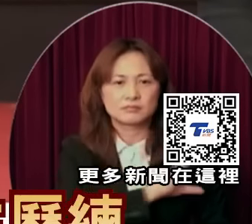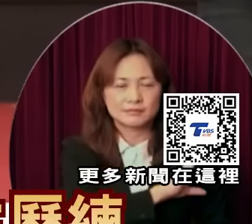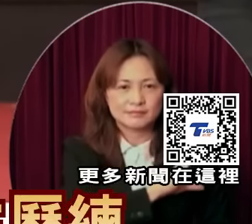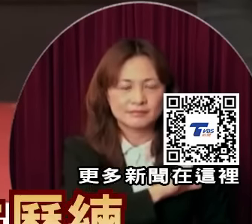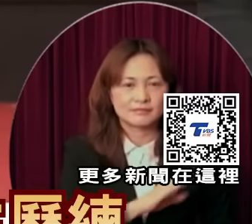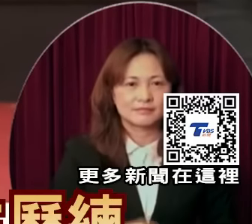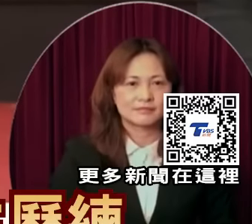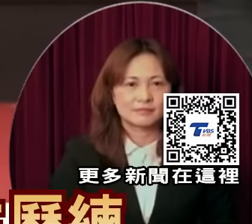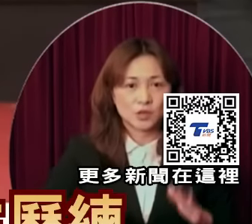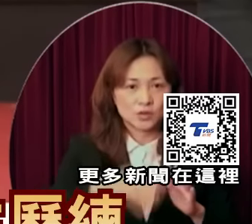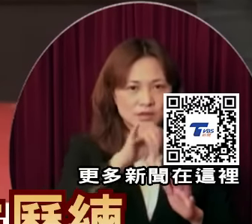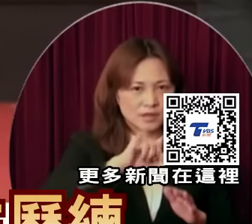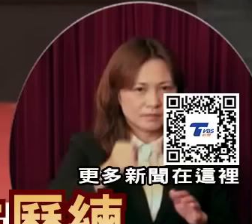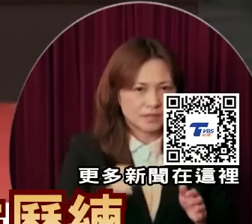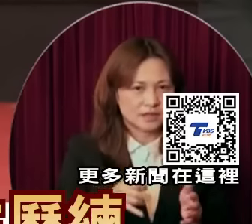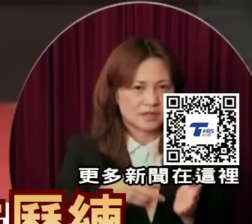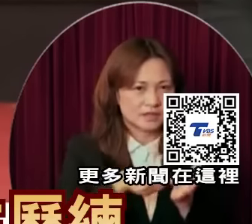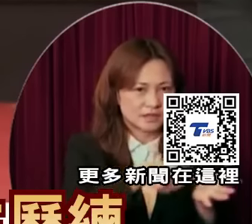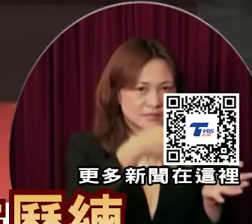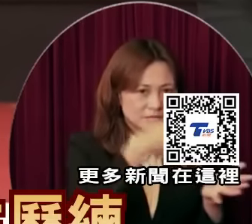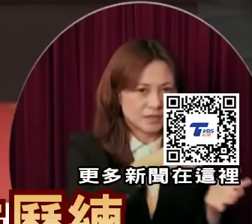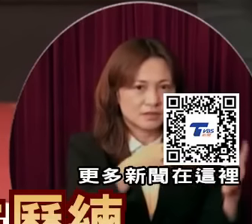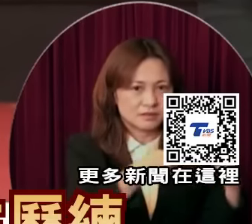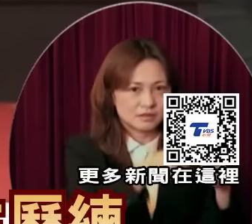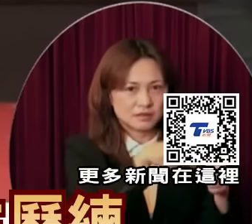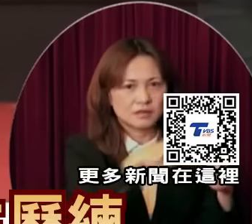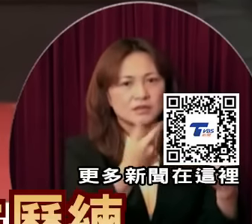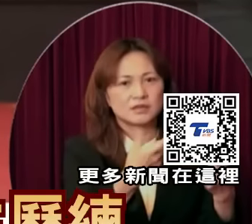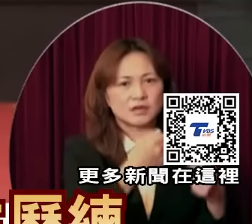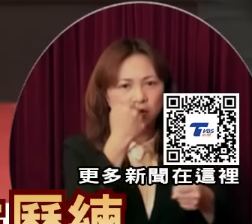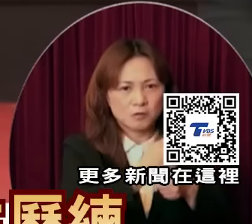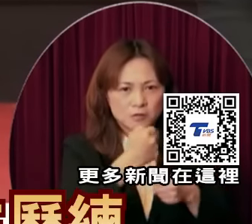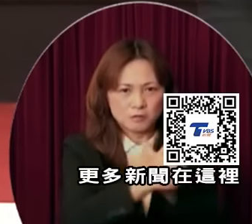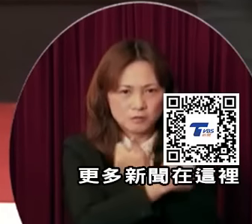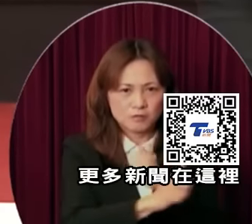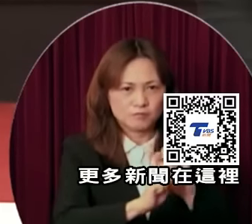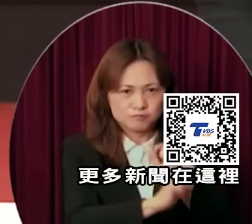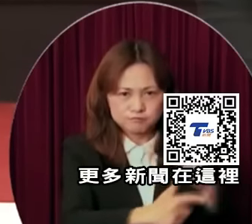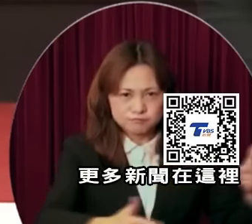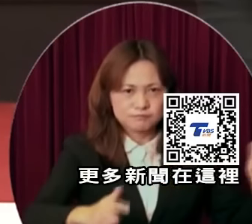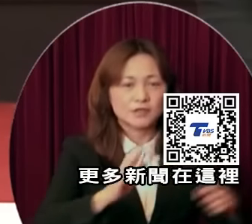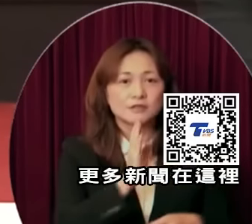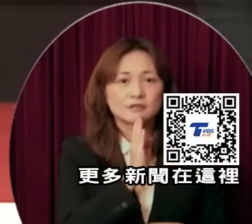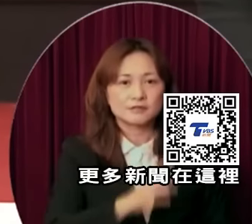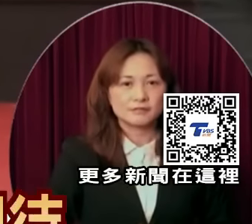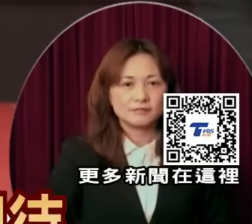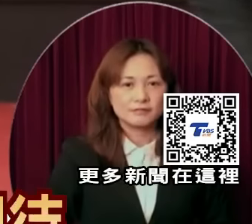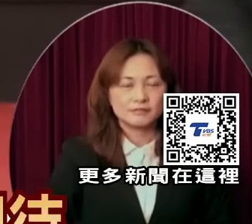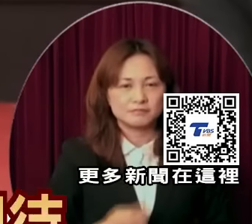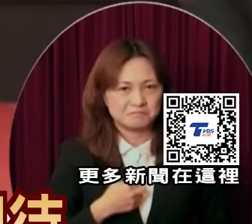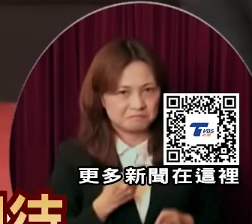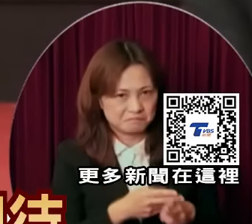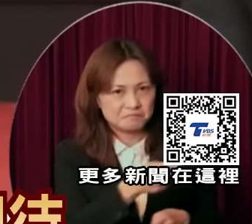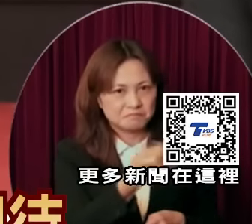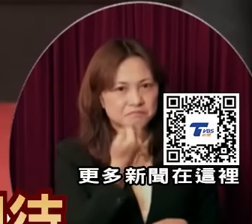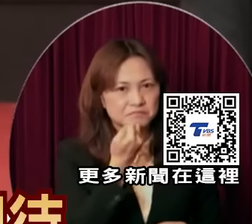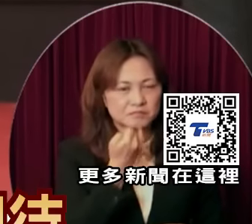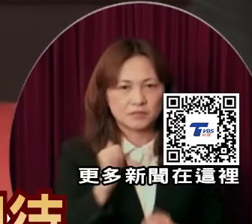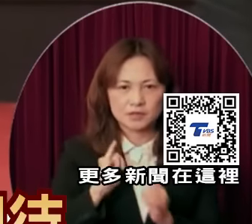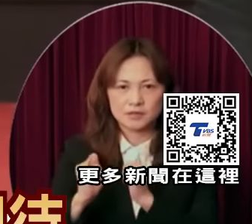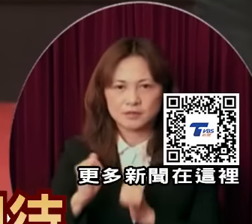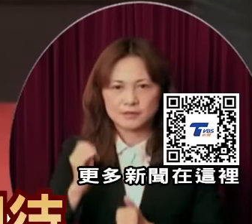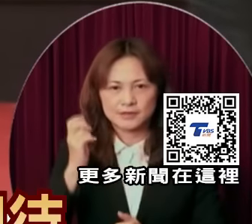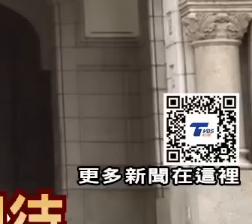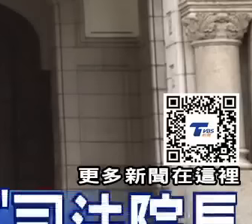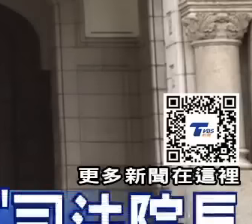是有非常多元丰富的人生历练。那这一点，我们相信他是能够符合社会